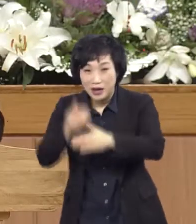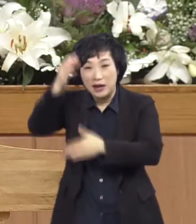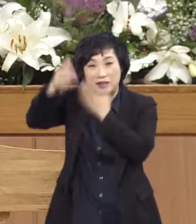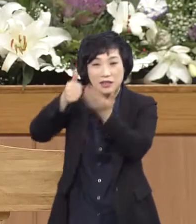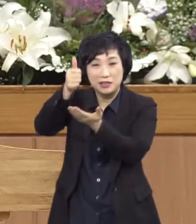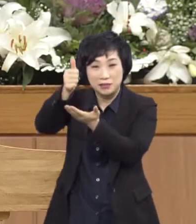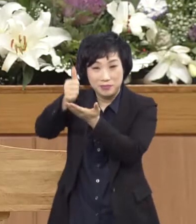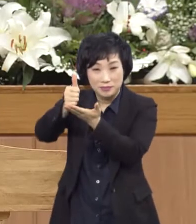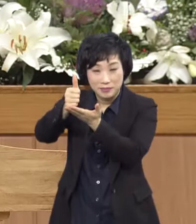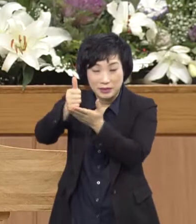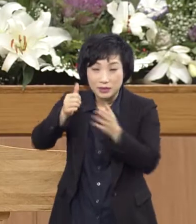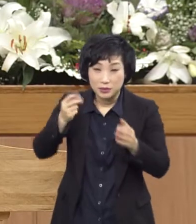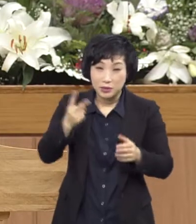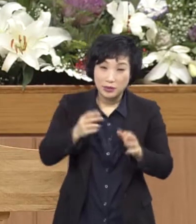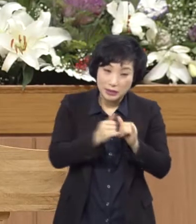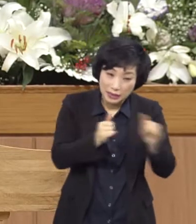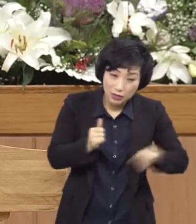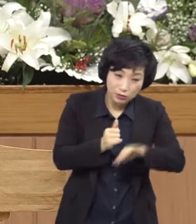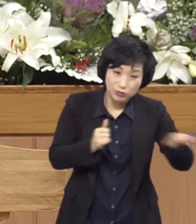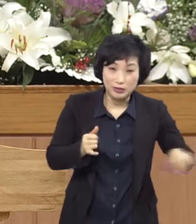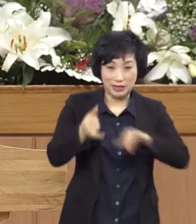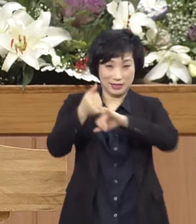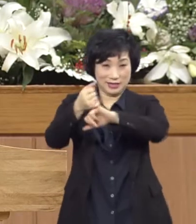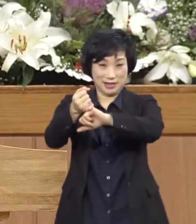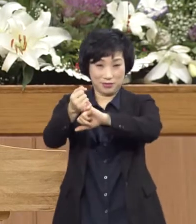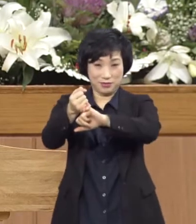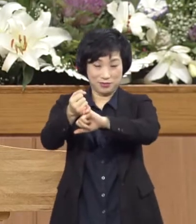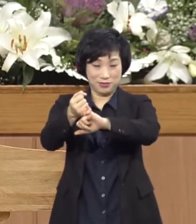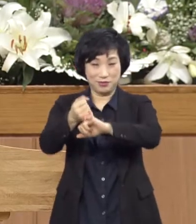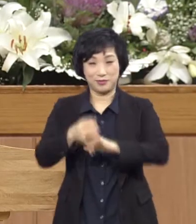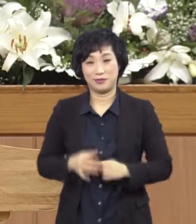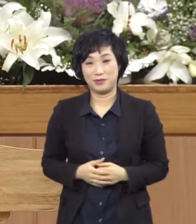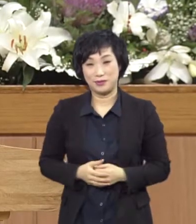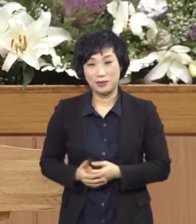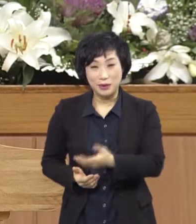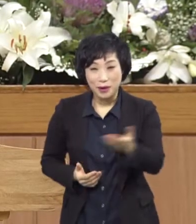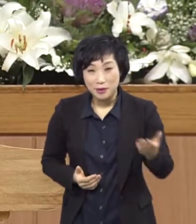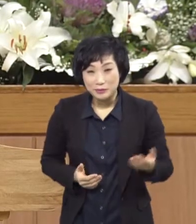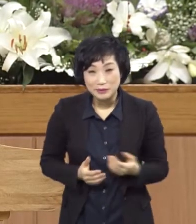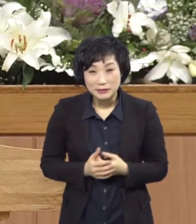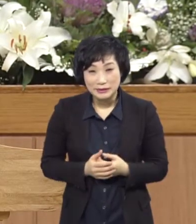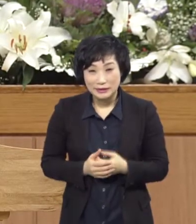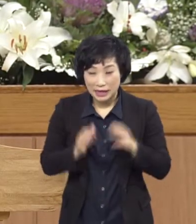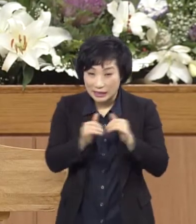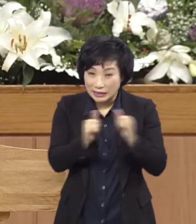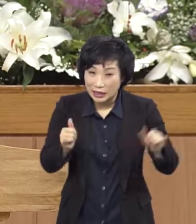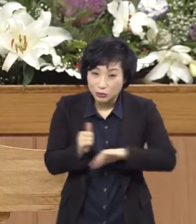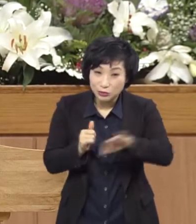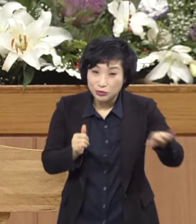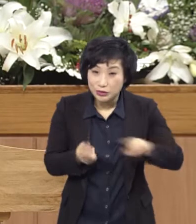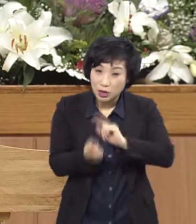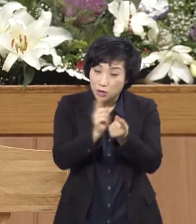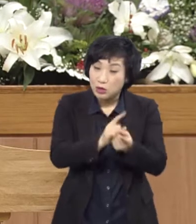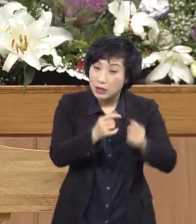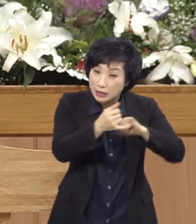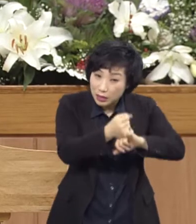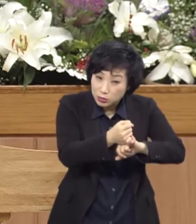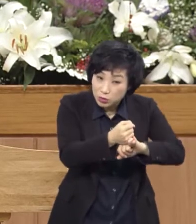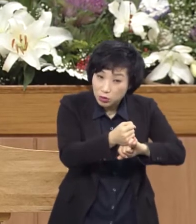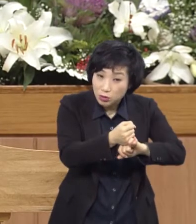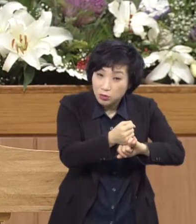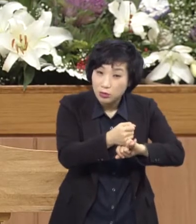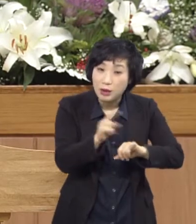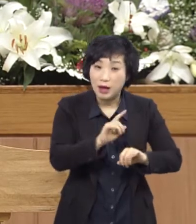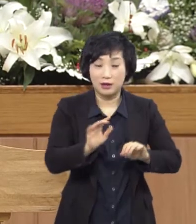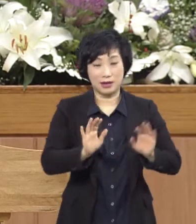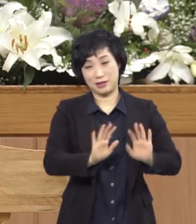하나님과 인간의 약속이신데 바로 인간과의 약속